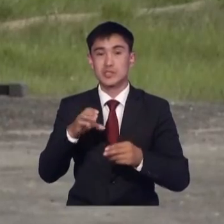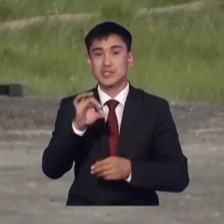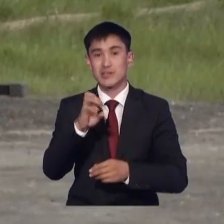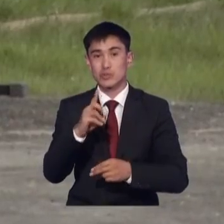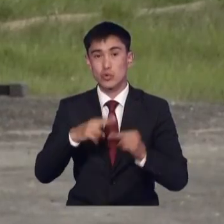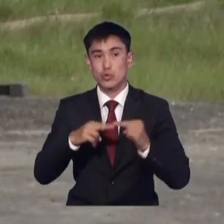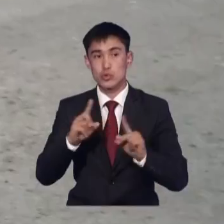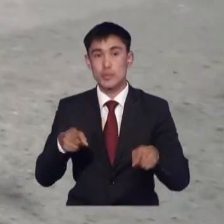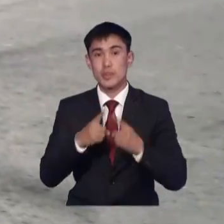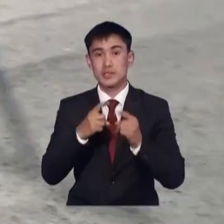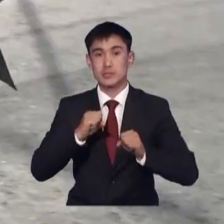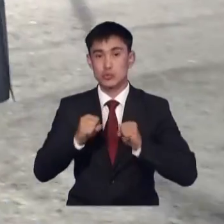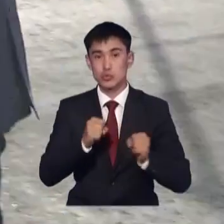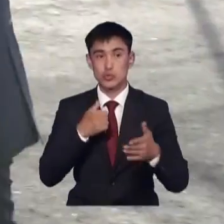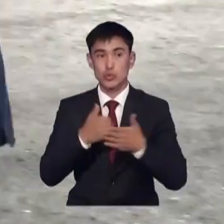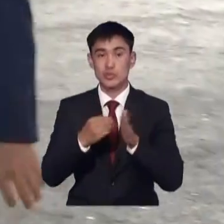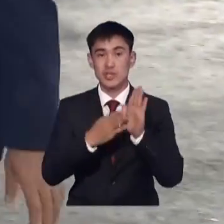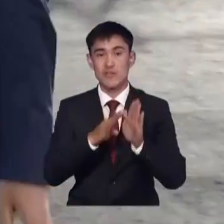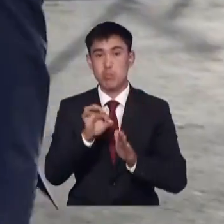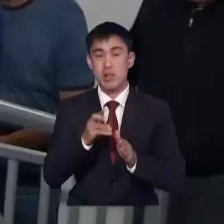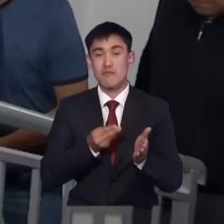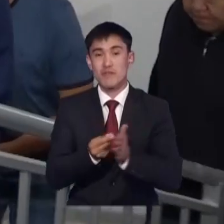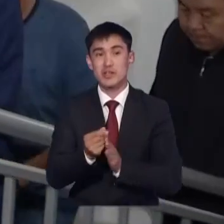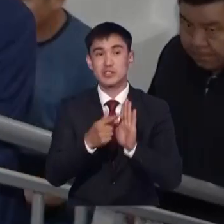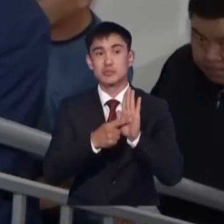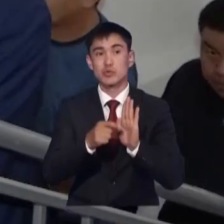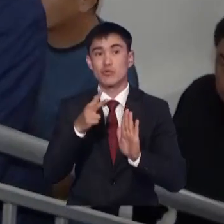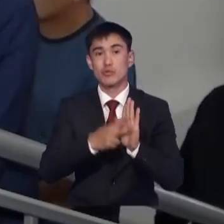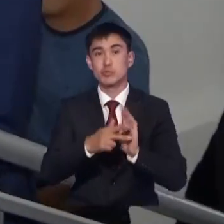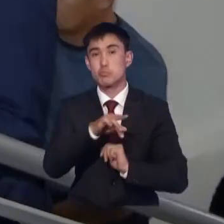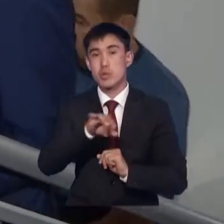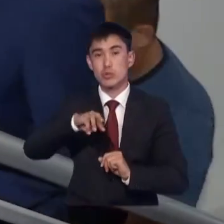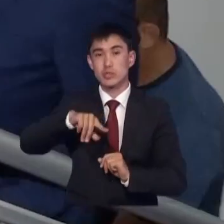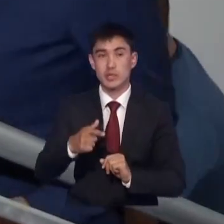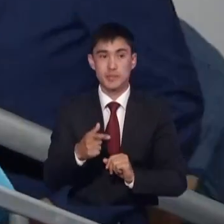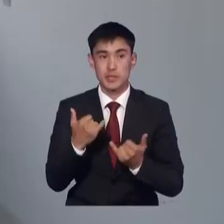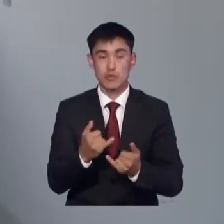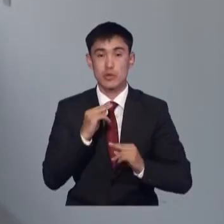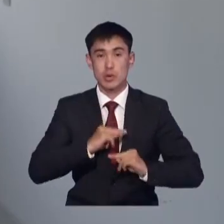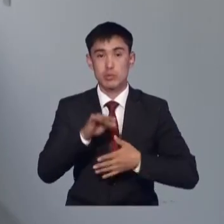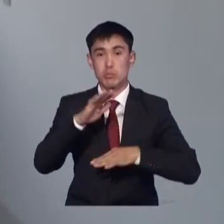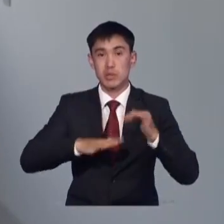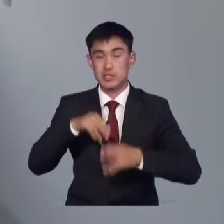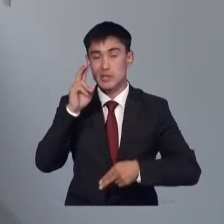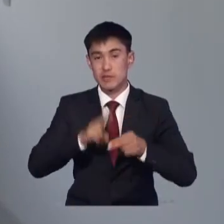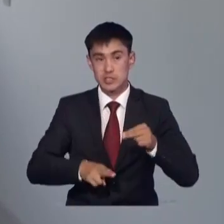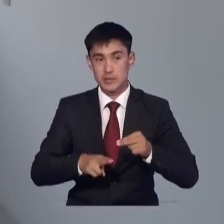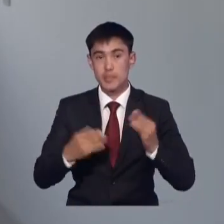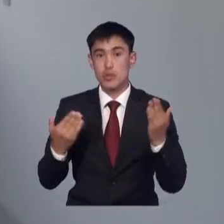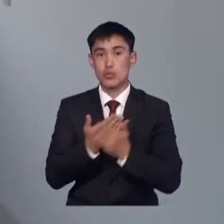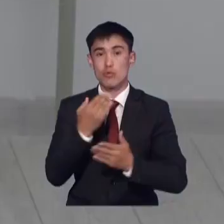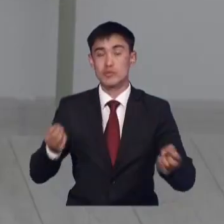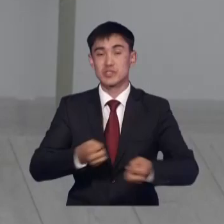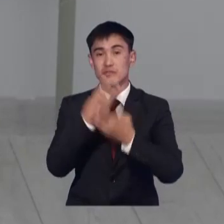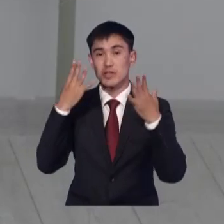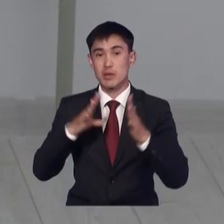возведение дома с семо устойчивостью до 9 баллов было выделено 780 млн тенге сегодня работы практически завершены и новые светлые